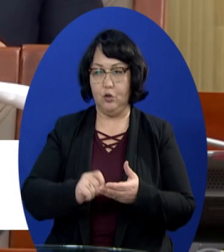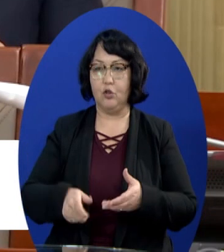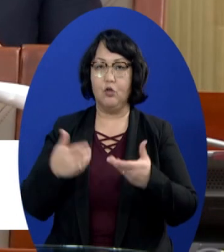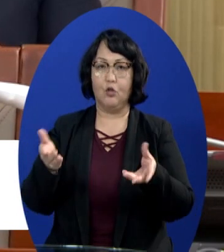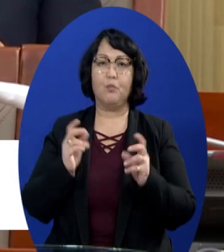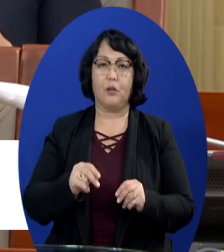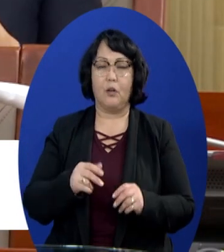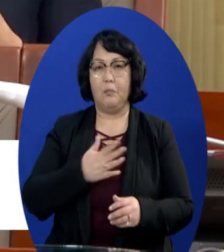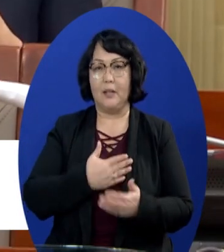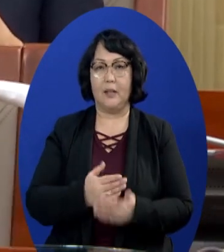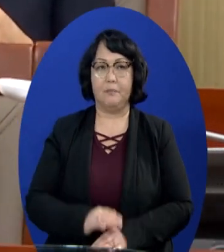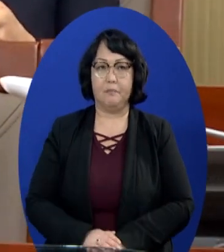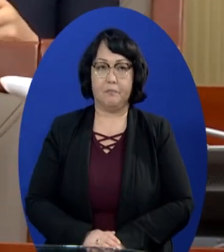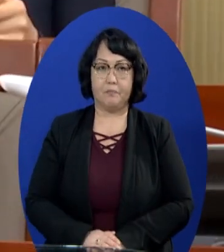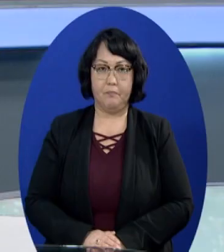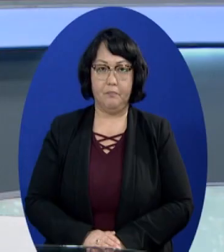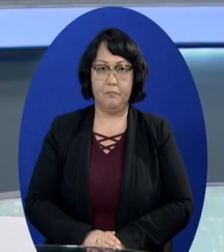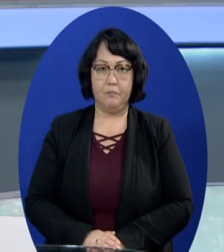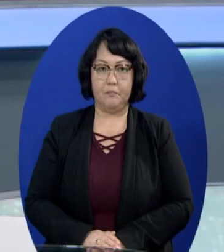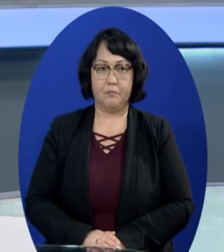болно. Баярлалаа.